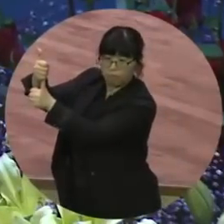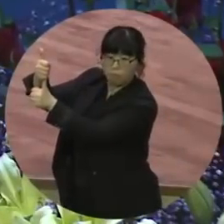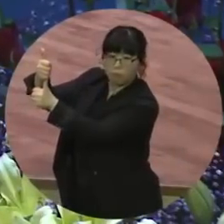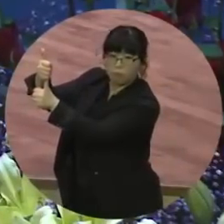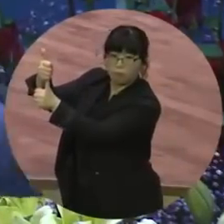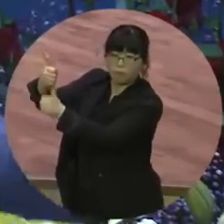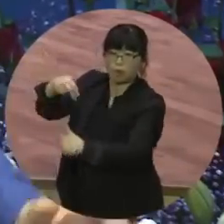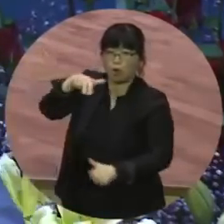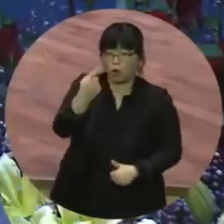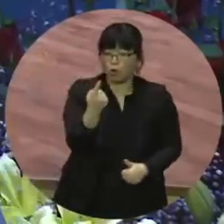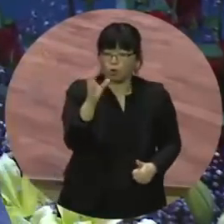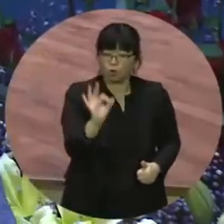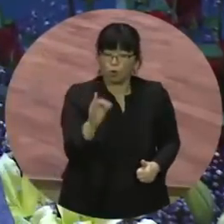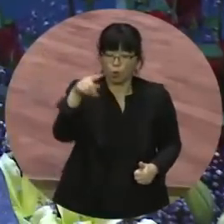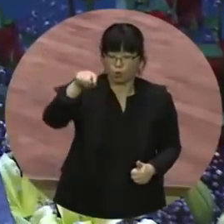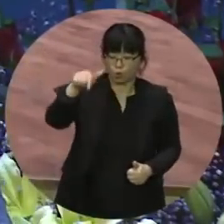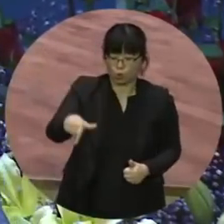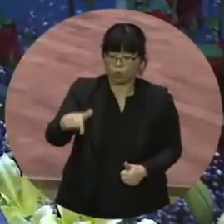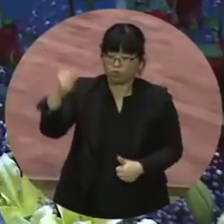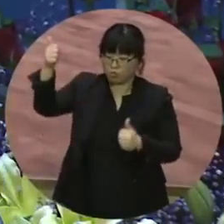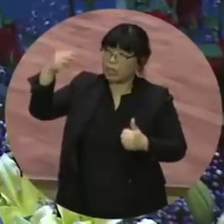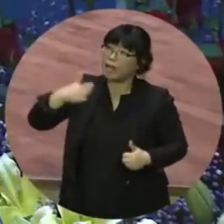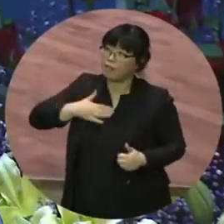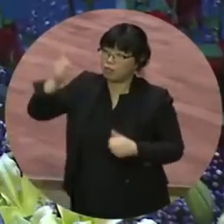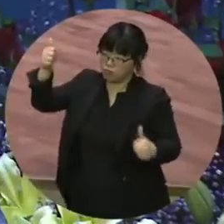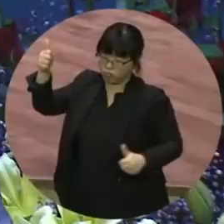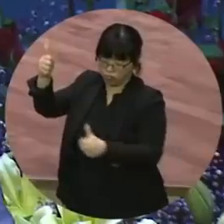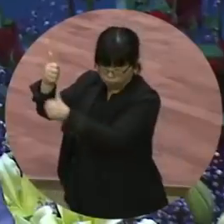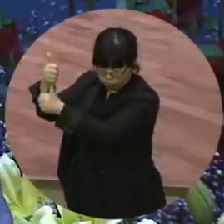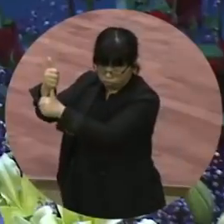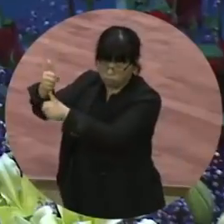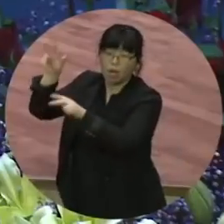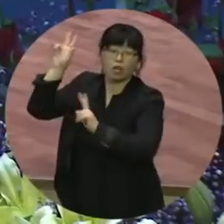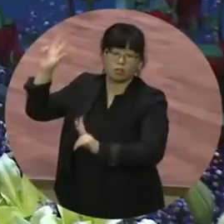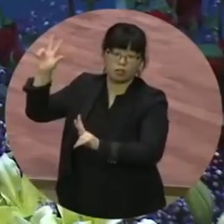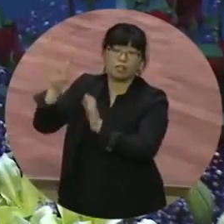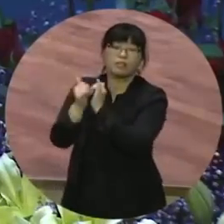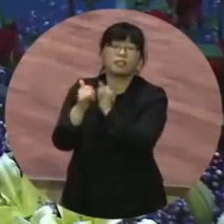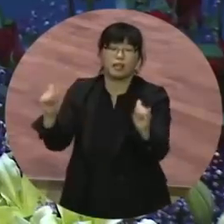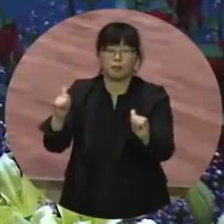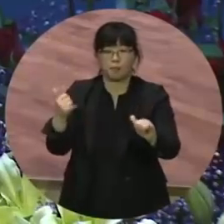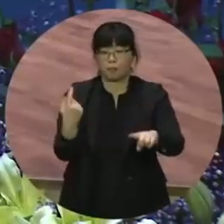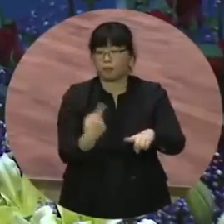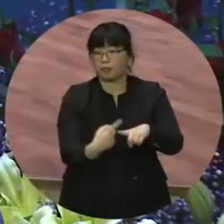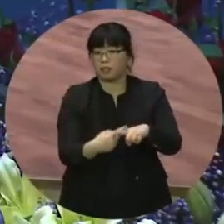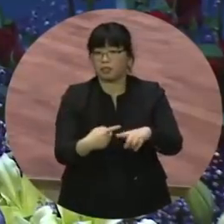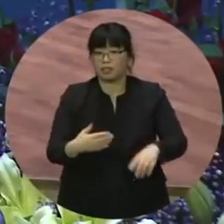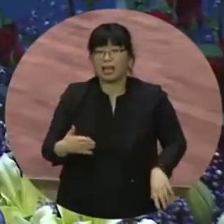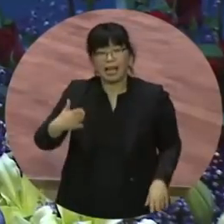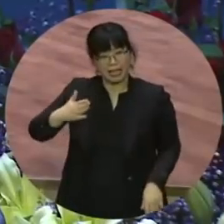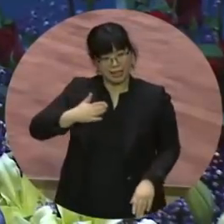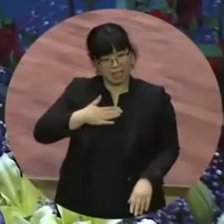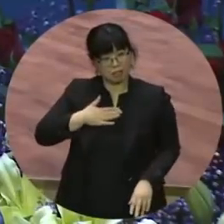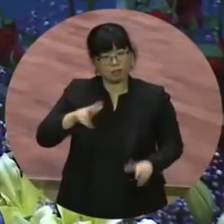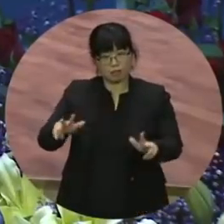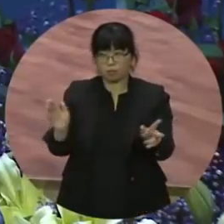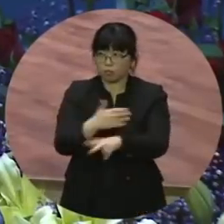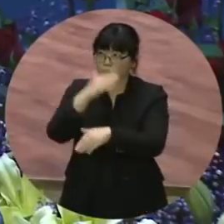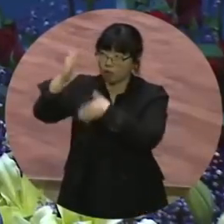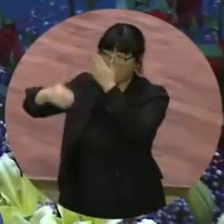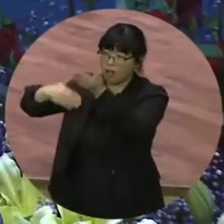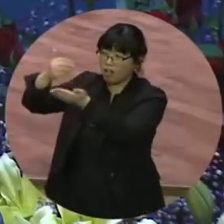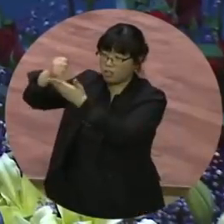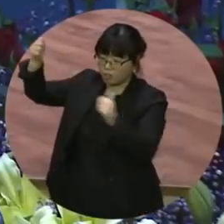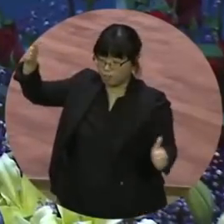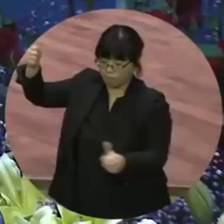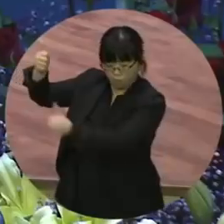독립선언한 사람은 자기 마음대로 살아요. 절대 하나님 말씀을 순종하지 않아요. 말씀 기억하지도 않아요. 말씀도 없어요.